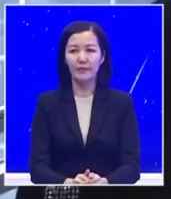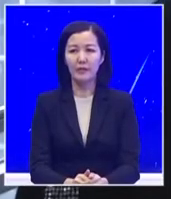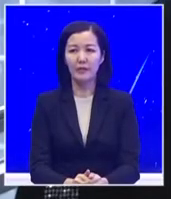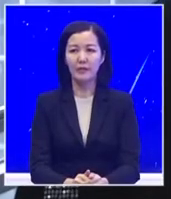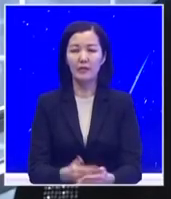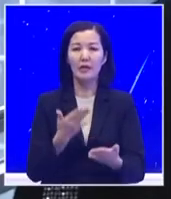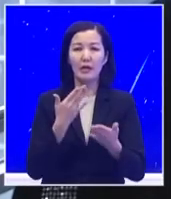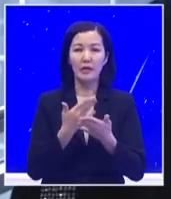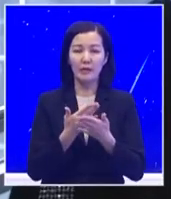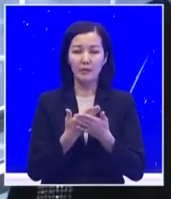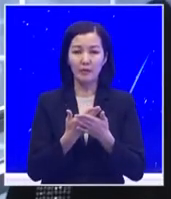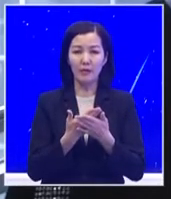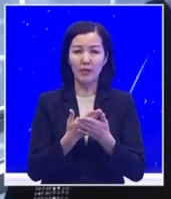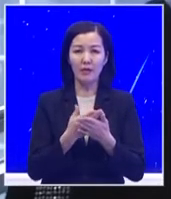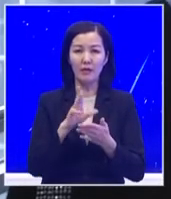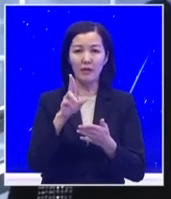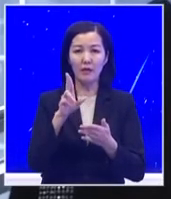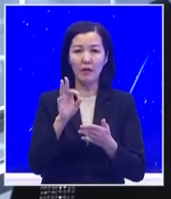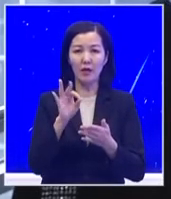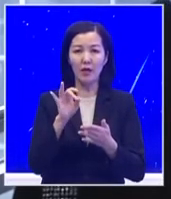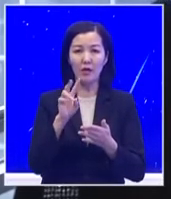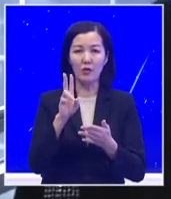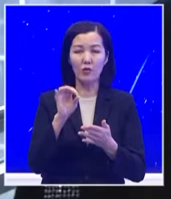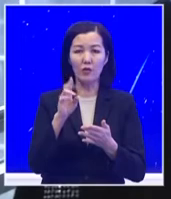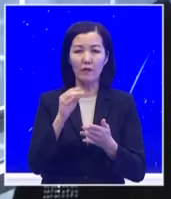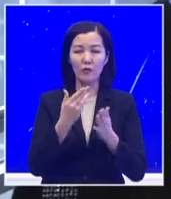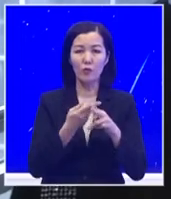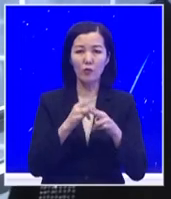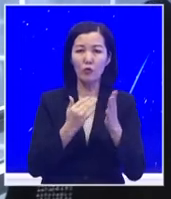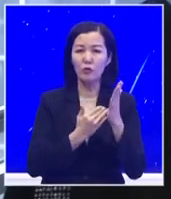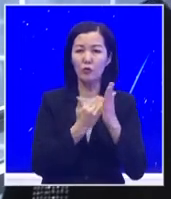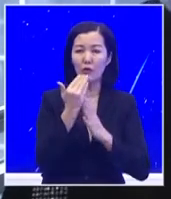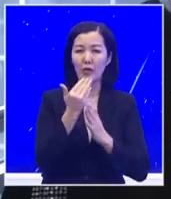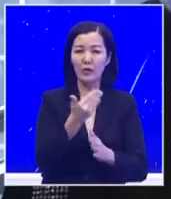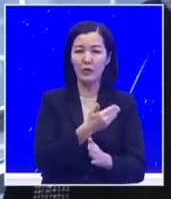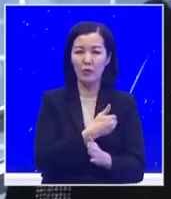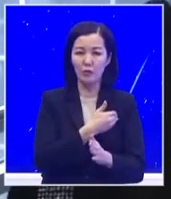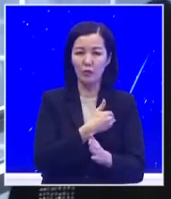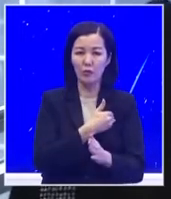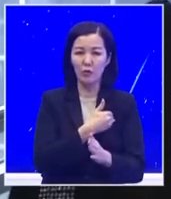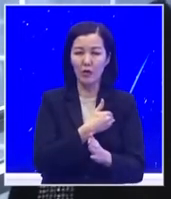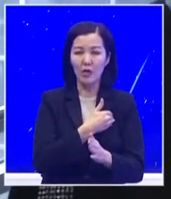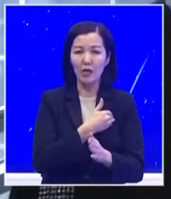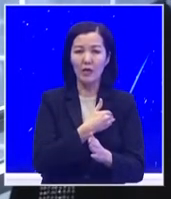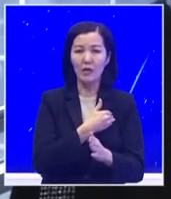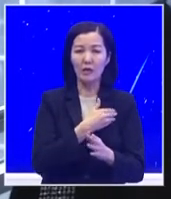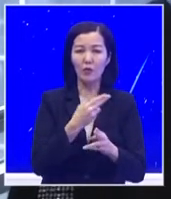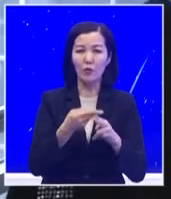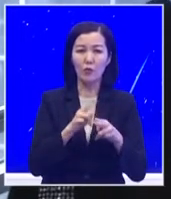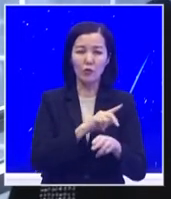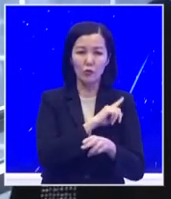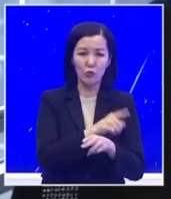Ол адам денесінің қызуының өте жоғары көрсеткішке дейін көтерілуі, демікпе пайда болуы, ауа